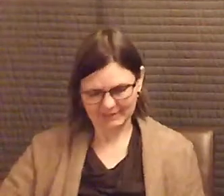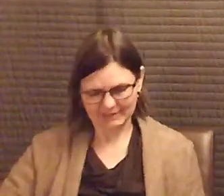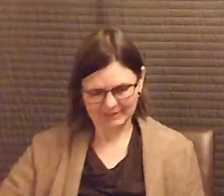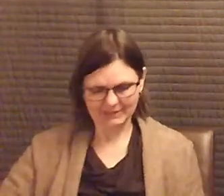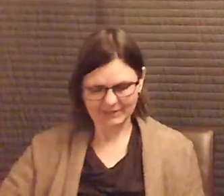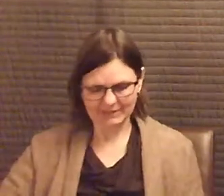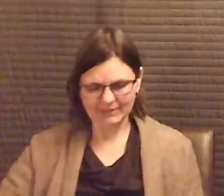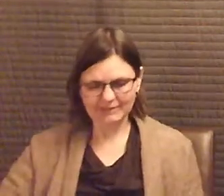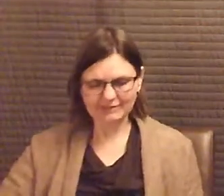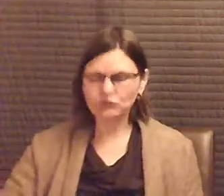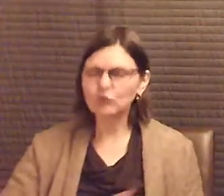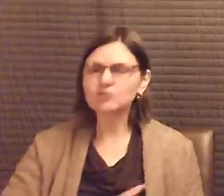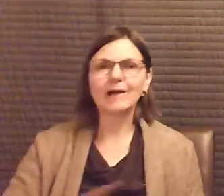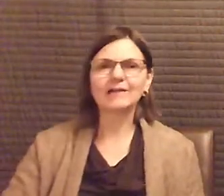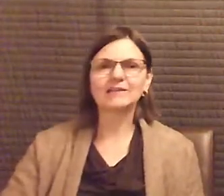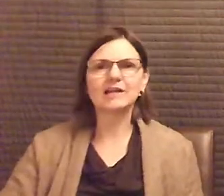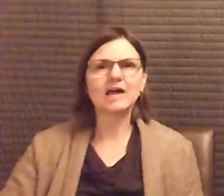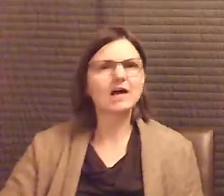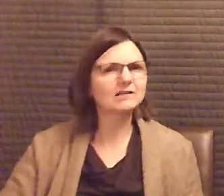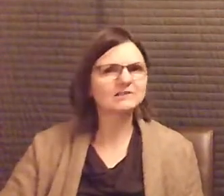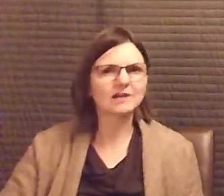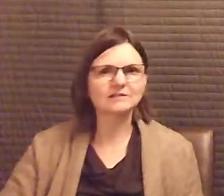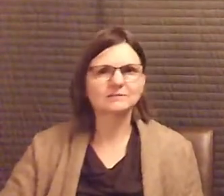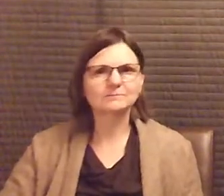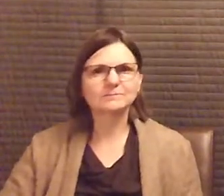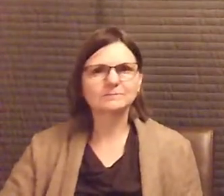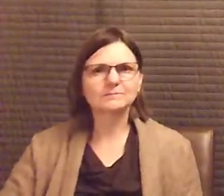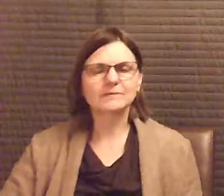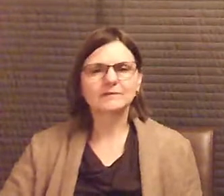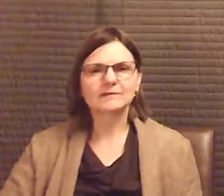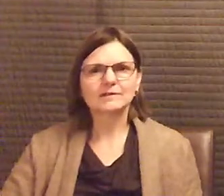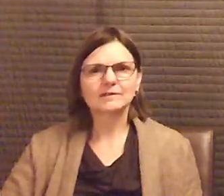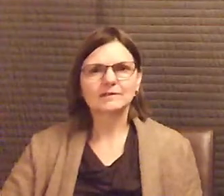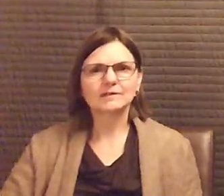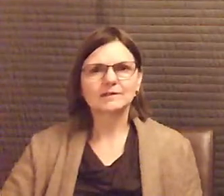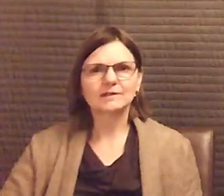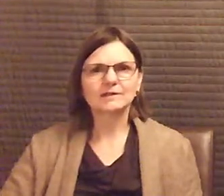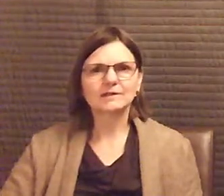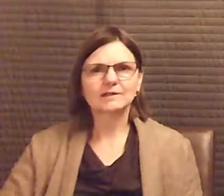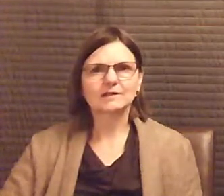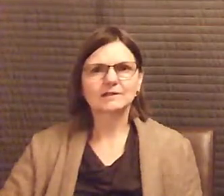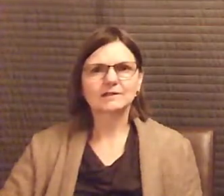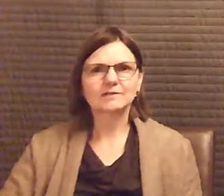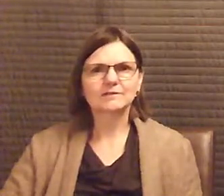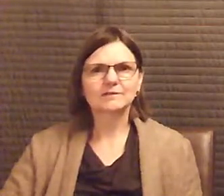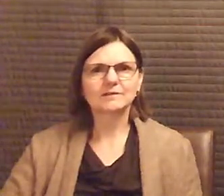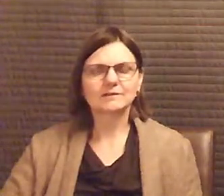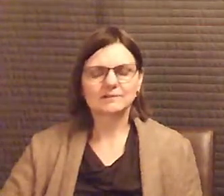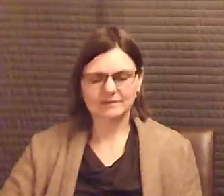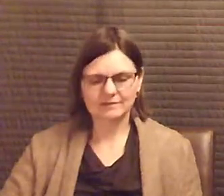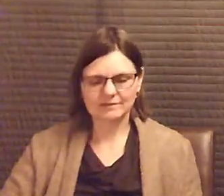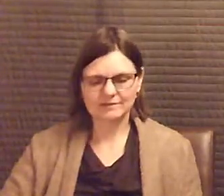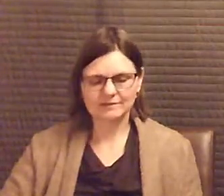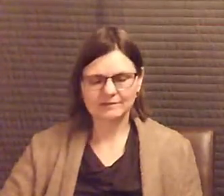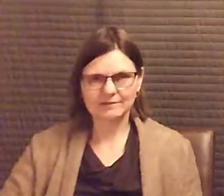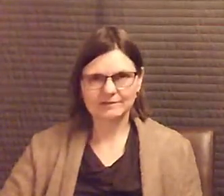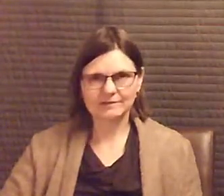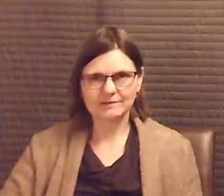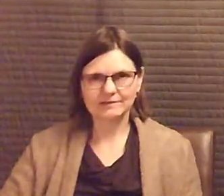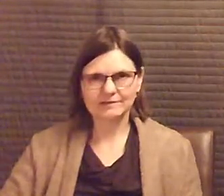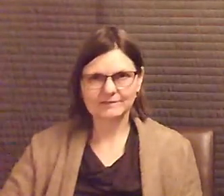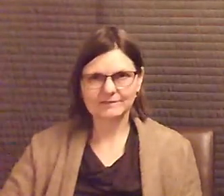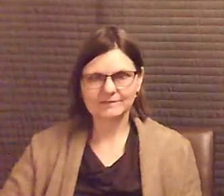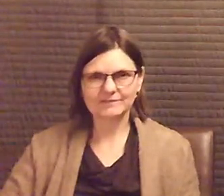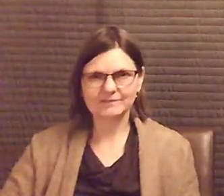outrageous zitjes bos maakt en aan alle schatten that's why debetzijde samenhang door mijn team